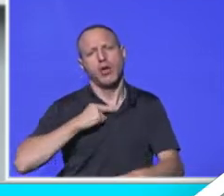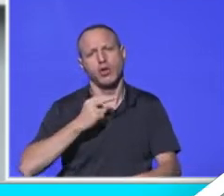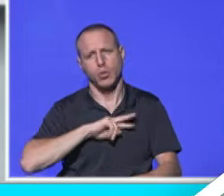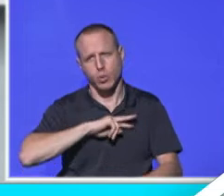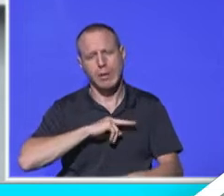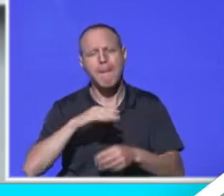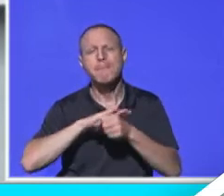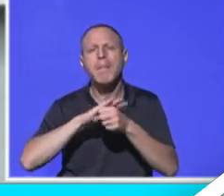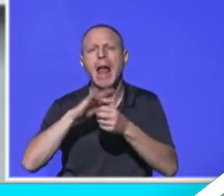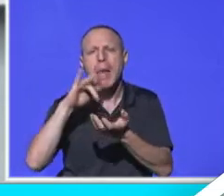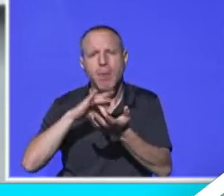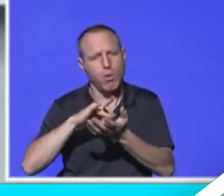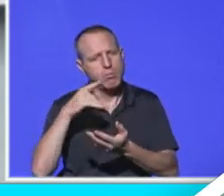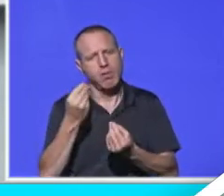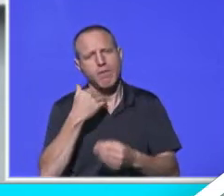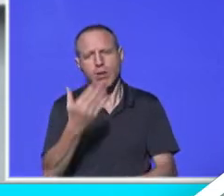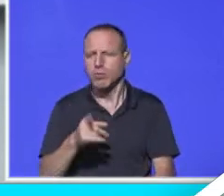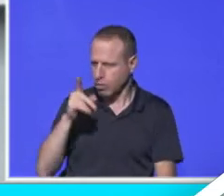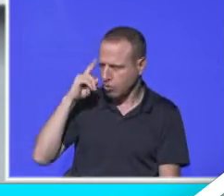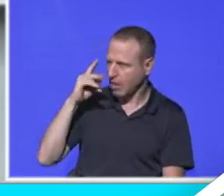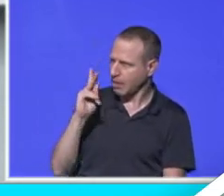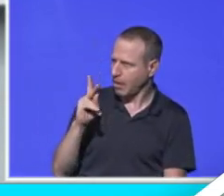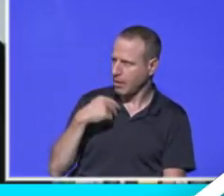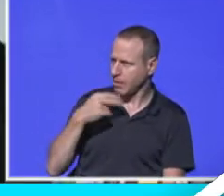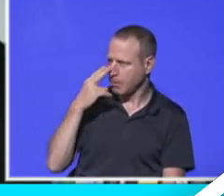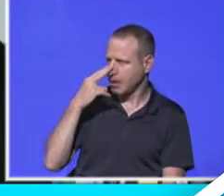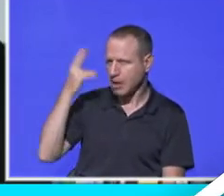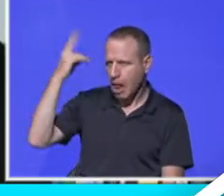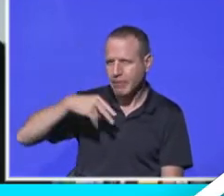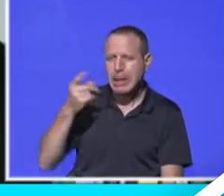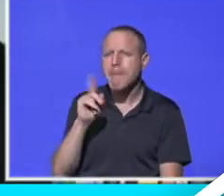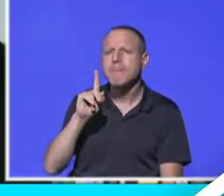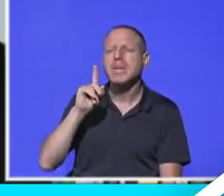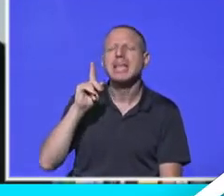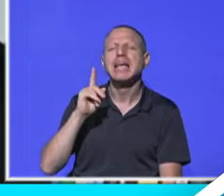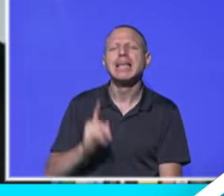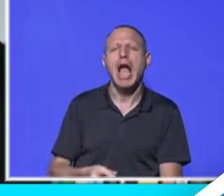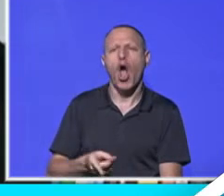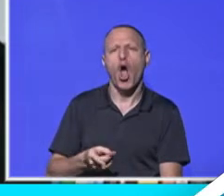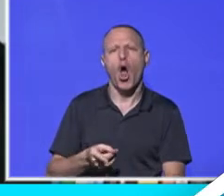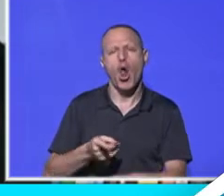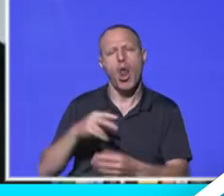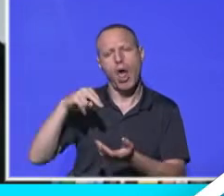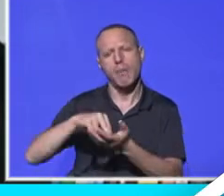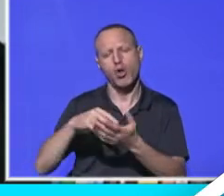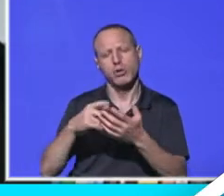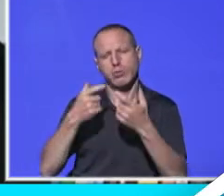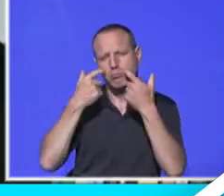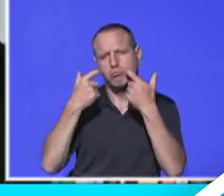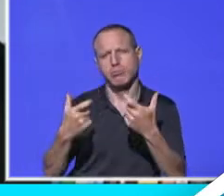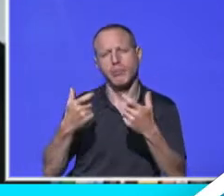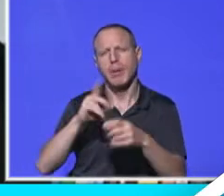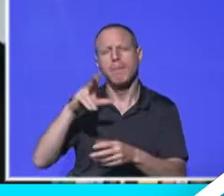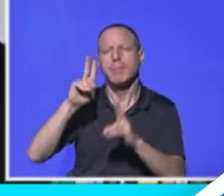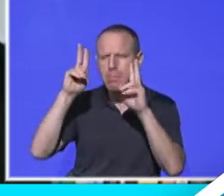גרוע. אבל את יודעת, קרין, אני מנסה להבין מי יכול להיות באמת לעמוד על המשמר ומי בולם